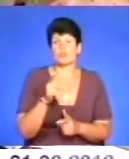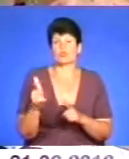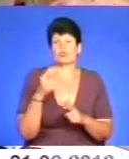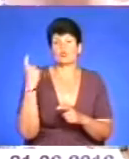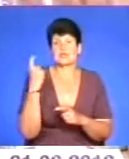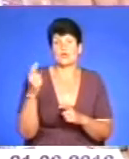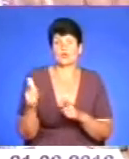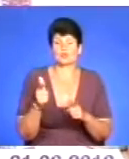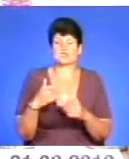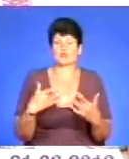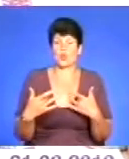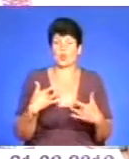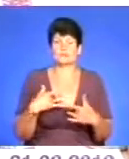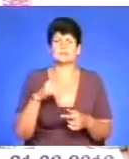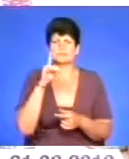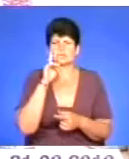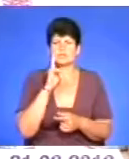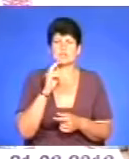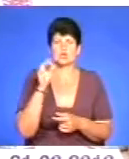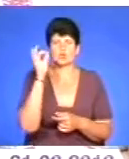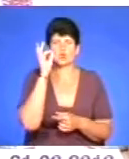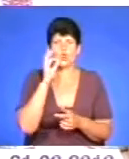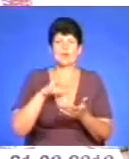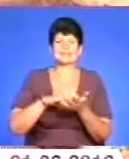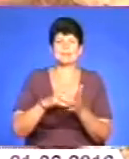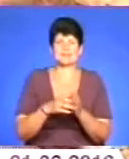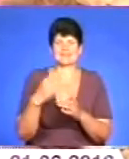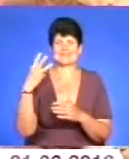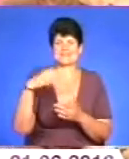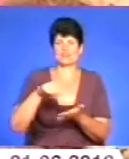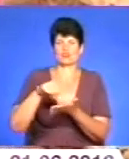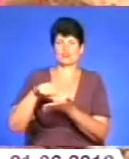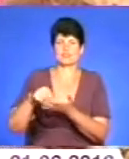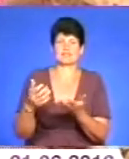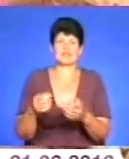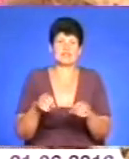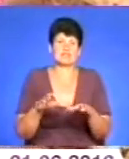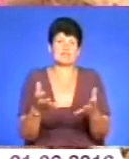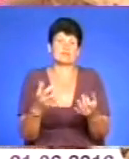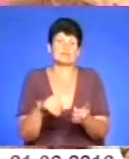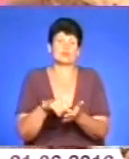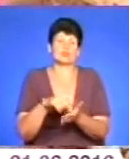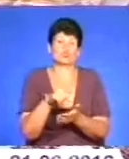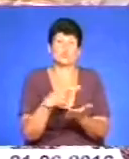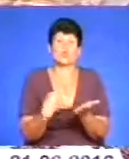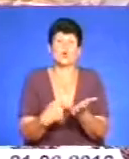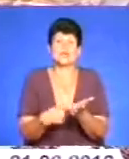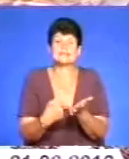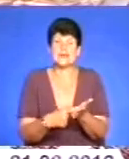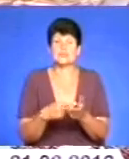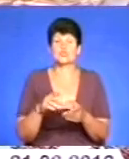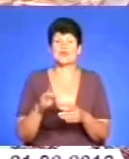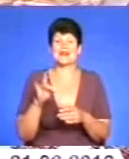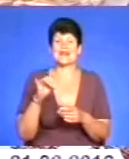до конкурсу «Найсмачніше солодке печиво». Більше 30 учасників вирішили взяти в ньому участь і доказати, що рецепти